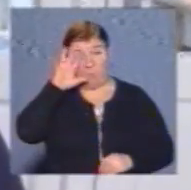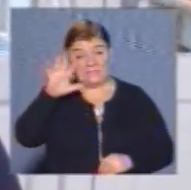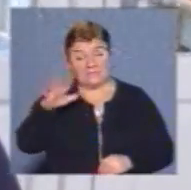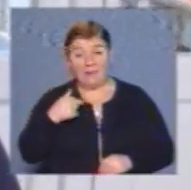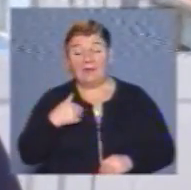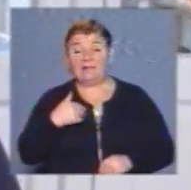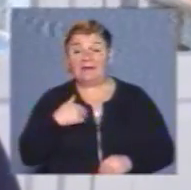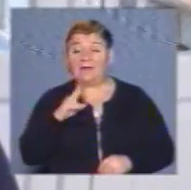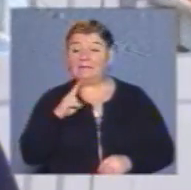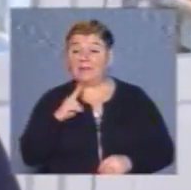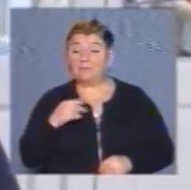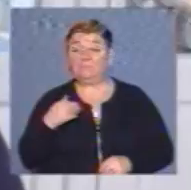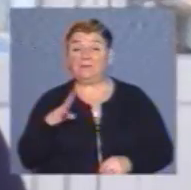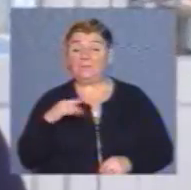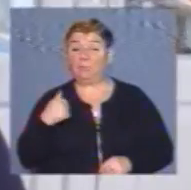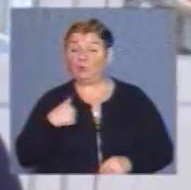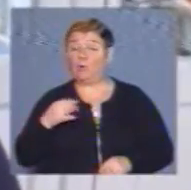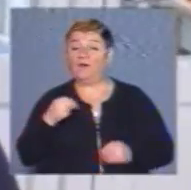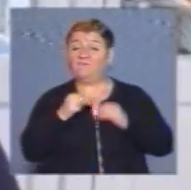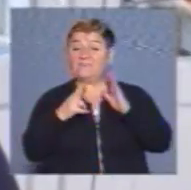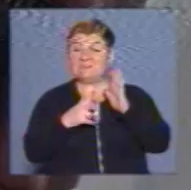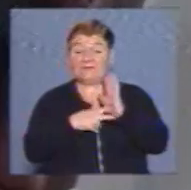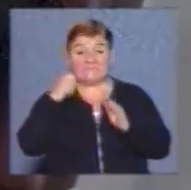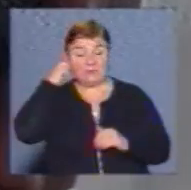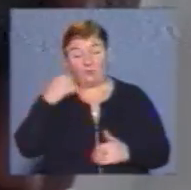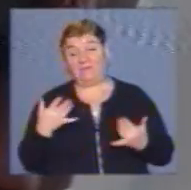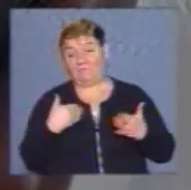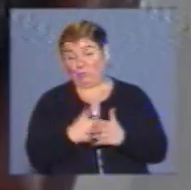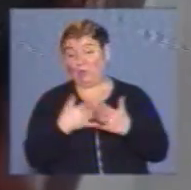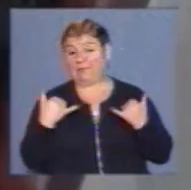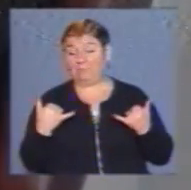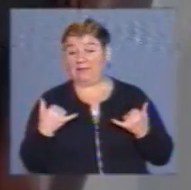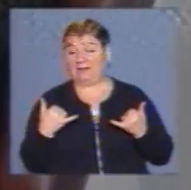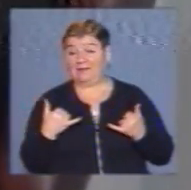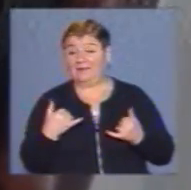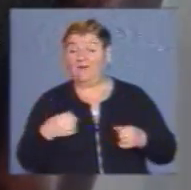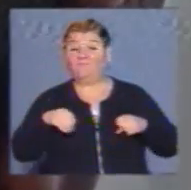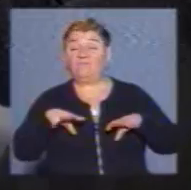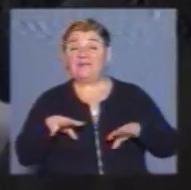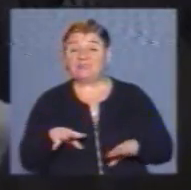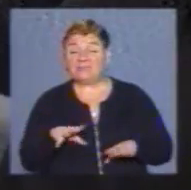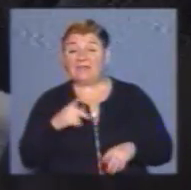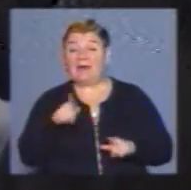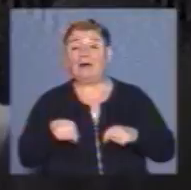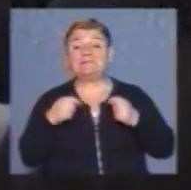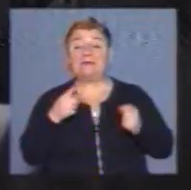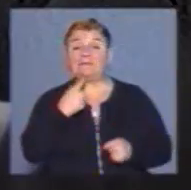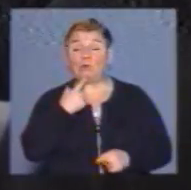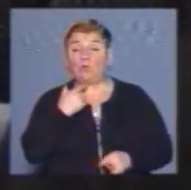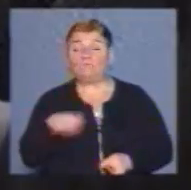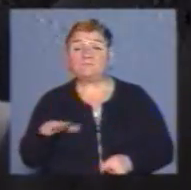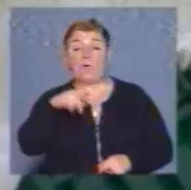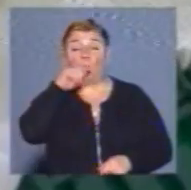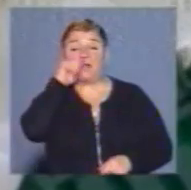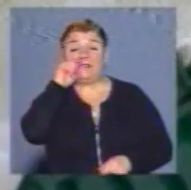долучитись того часу, як мені було 18, і до зараз. Лідія та Ганна вирішили здати кров, коли дізналися, що всеукраїнську акцію